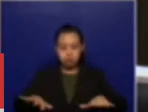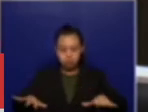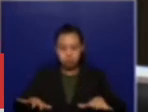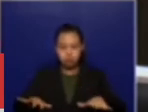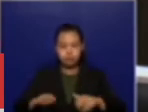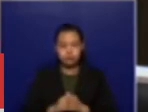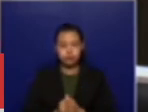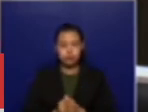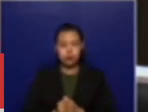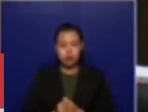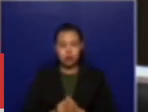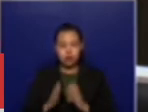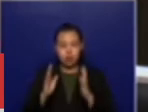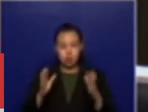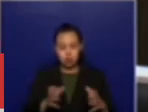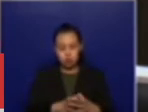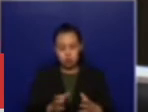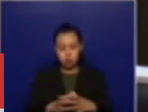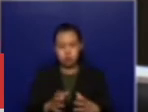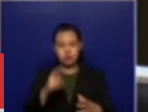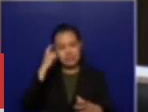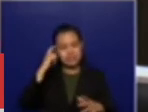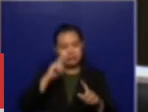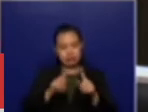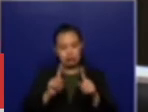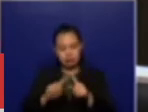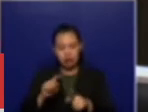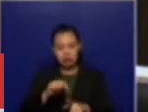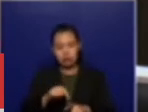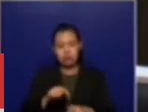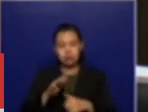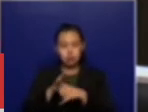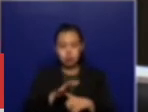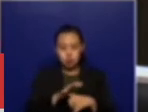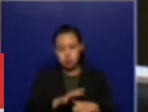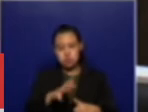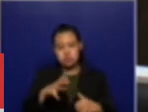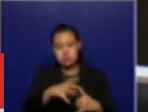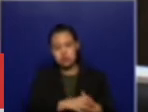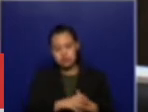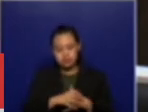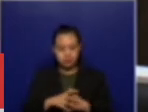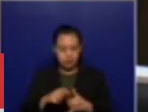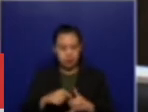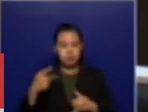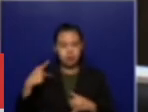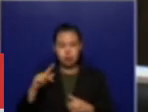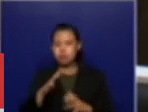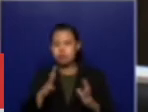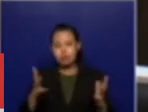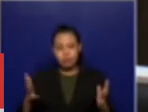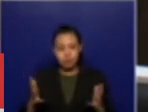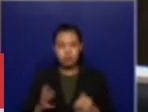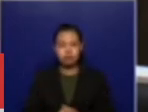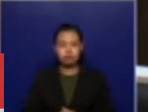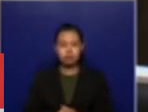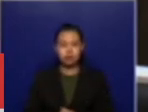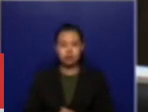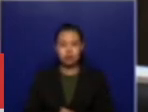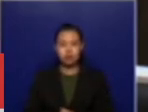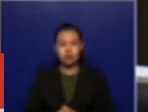นที่เห็นต่างสิ่งเหล่านี้ไม่มีประโยชน์กับประเทศชาตินะครับนั้นนี่คือข้อเสนอแนะครับท่านต้องคิ